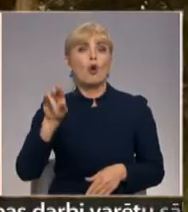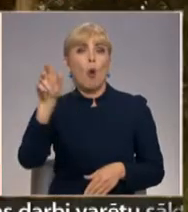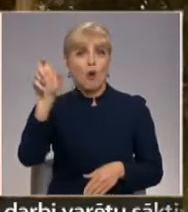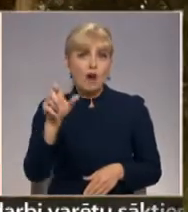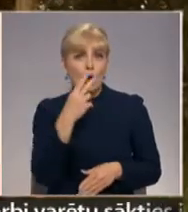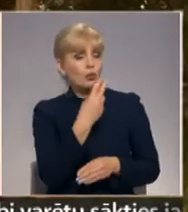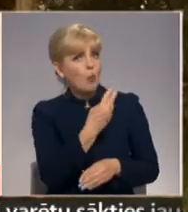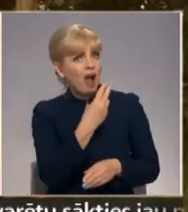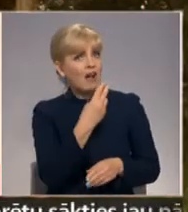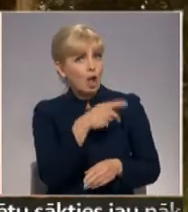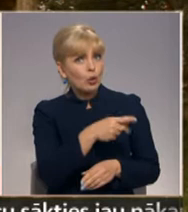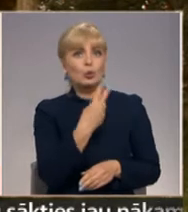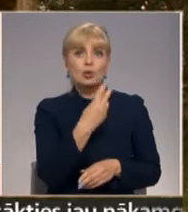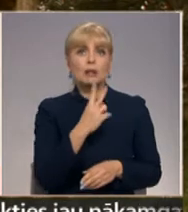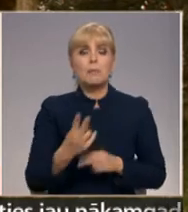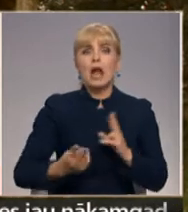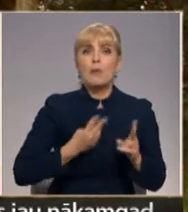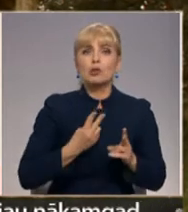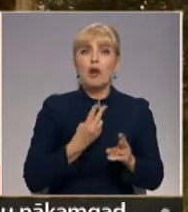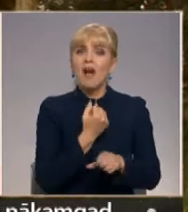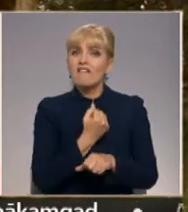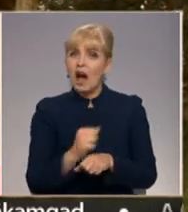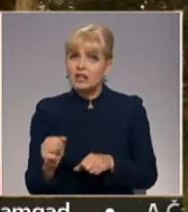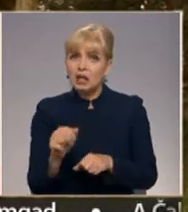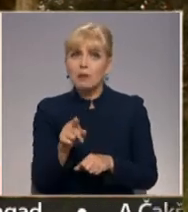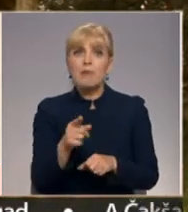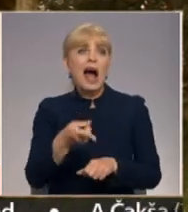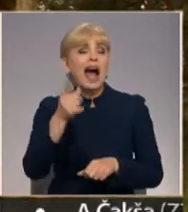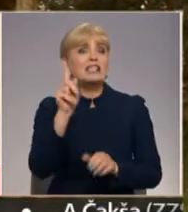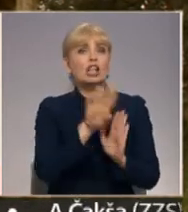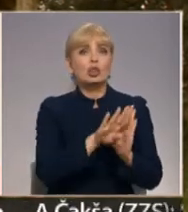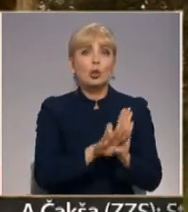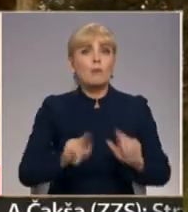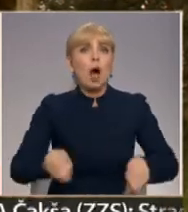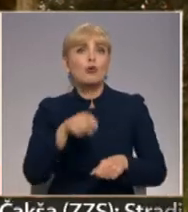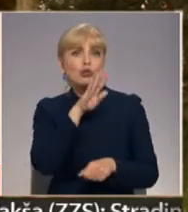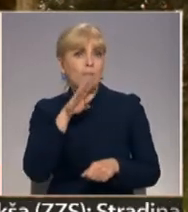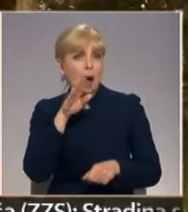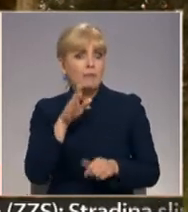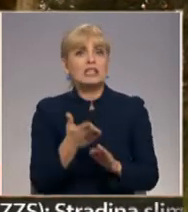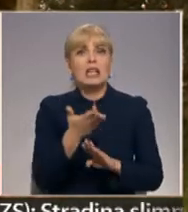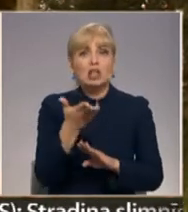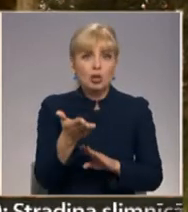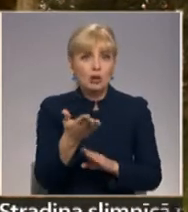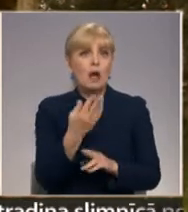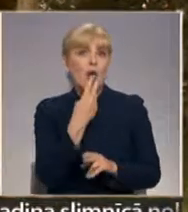emocionālu vardarbību, ko aizliedz likums. Audžmāmas iesniegumu par novēro to inspekcijas soli izvērtēt mēnešu laikā.